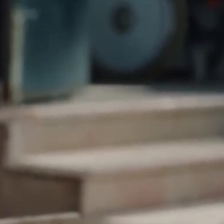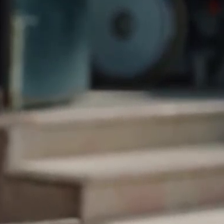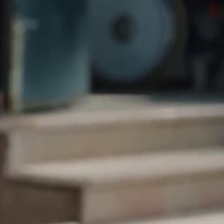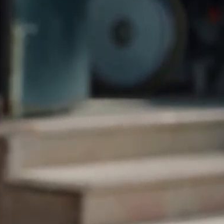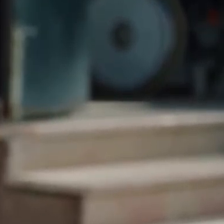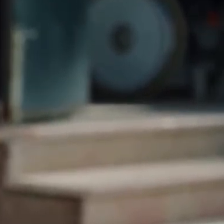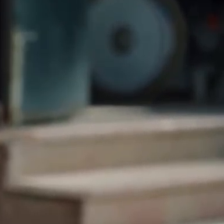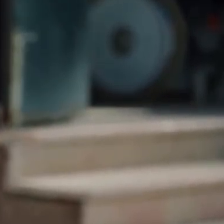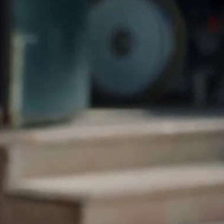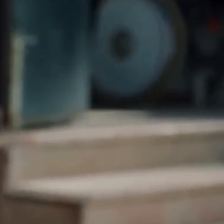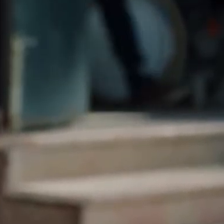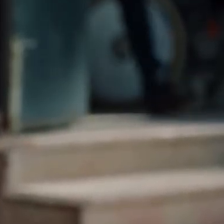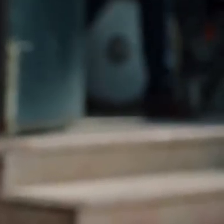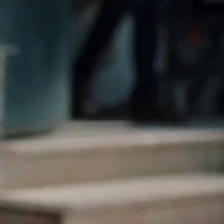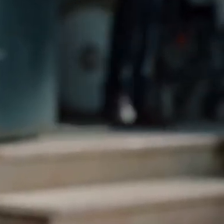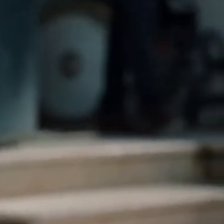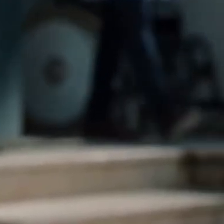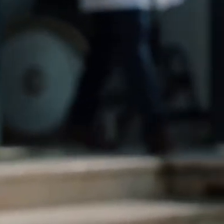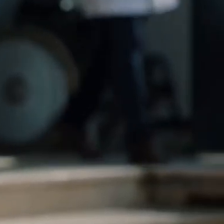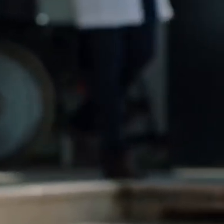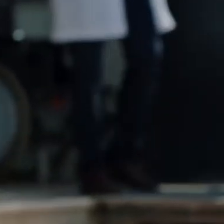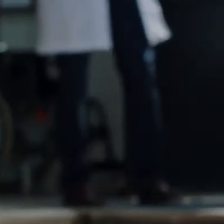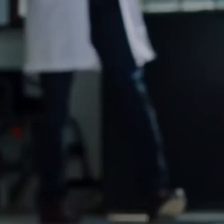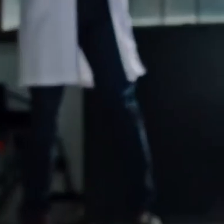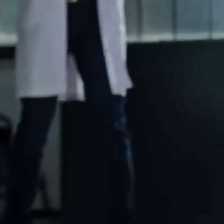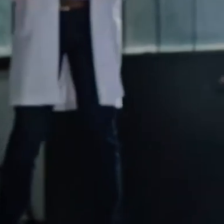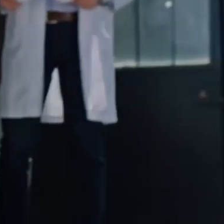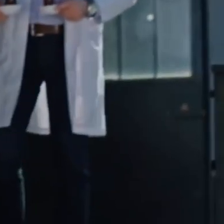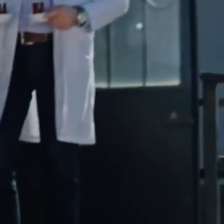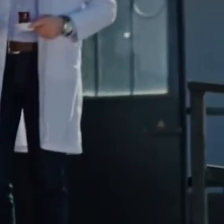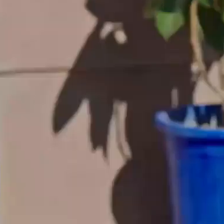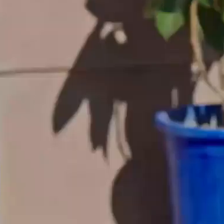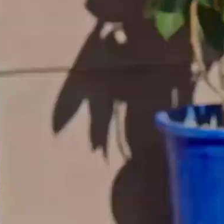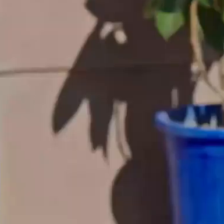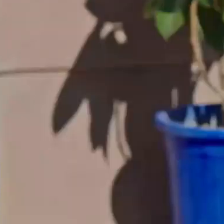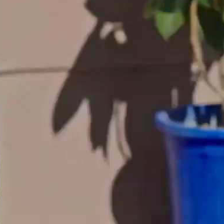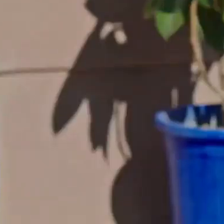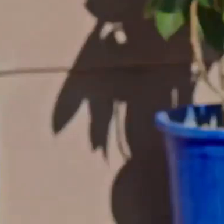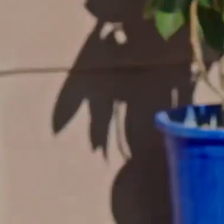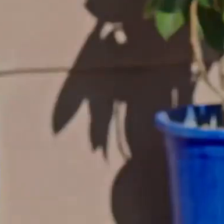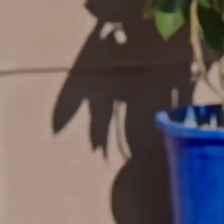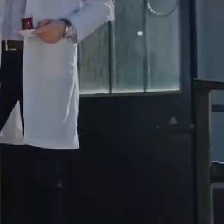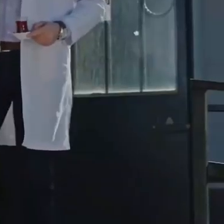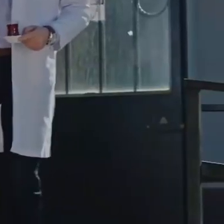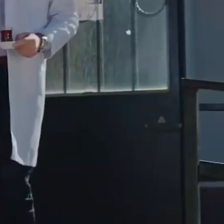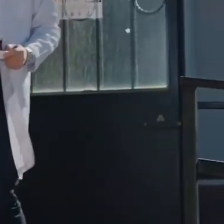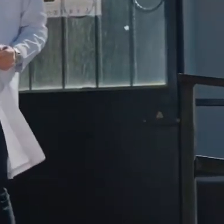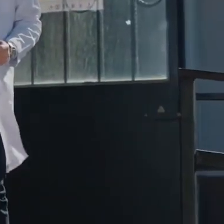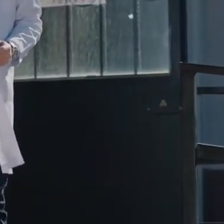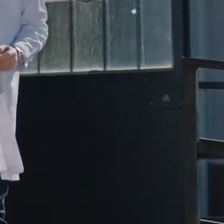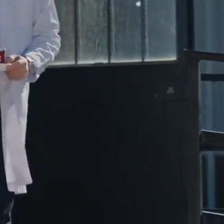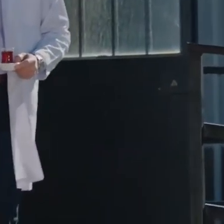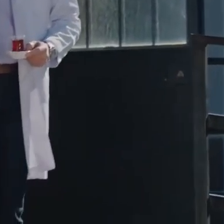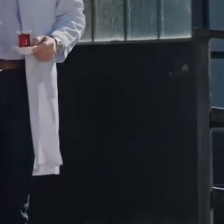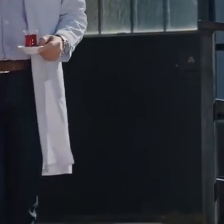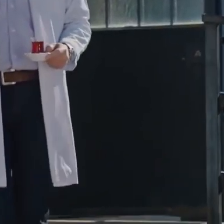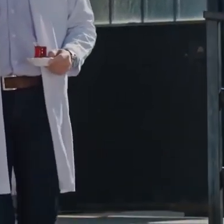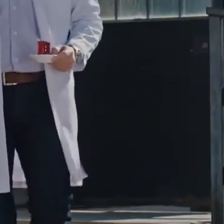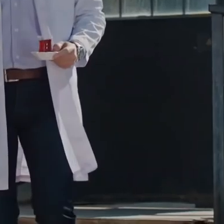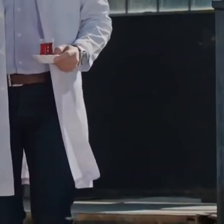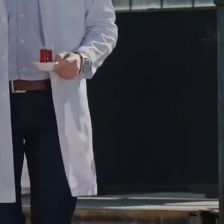dolu. İki bardak çayla sağlık ocağından çıkan Uğur kısa bir an üzüntüyle Burcu'ya baktı. Yanına yürüyor. Beyaz önlüğü